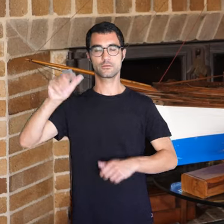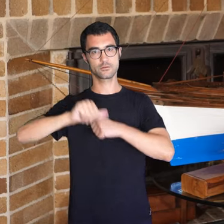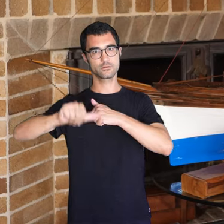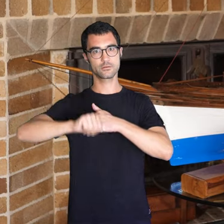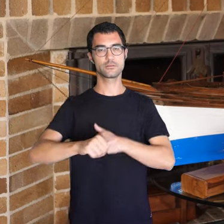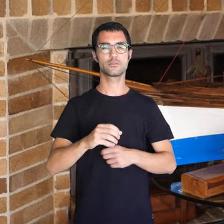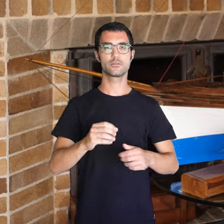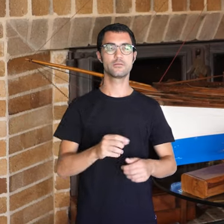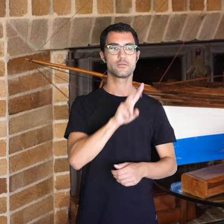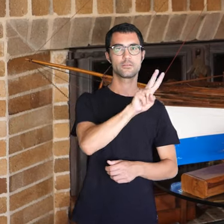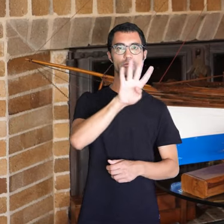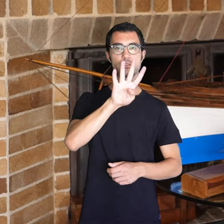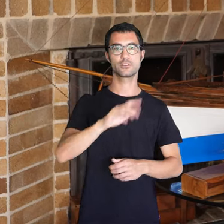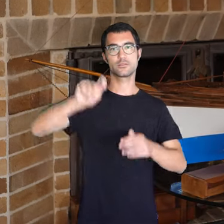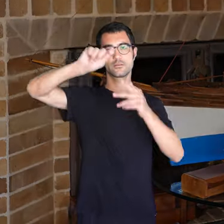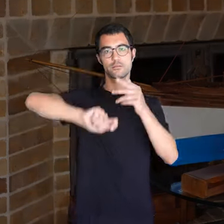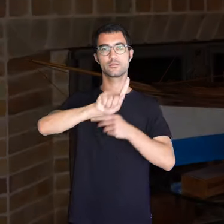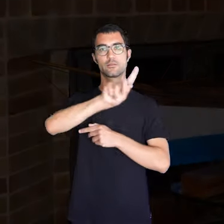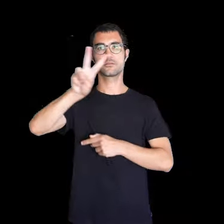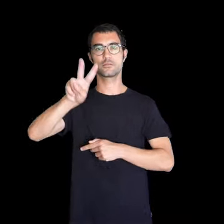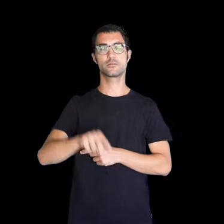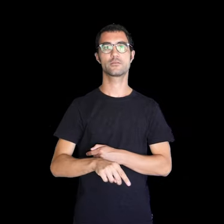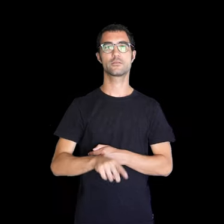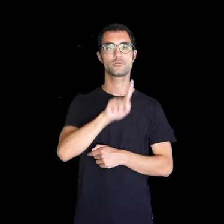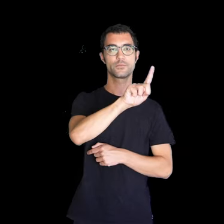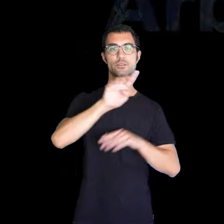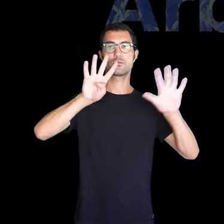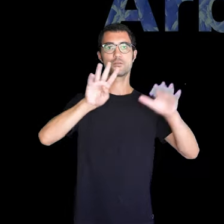de desembre de 1944.